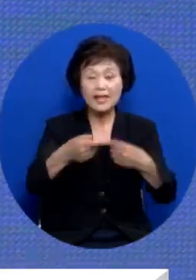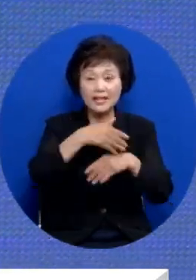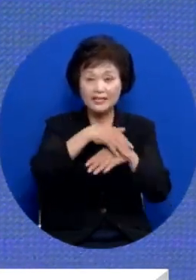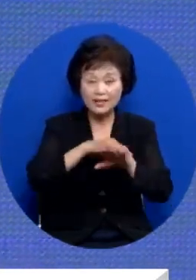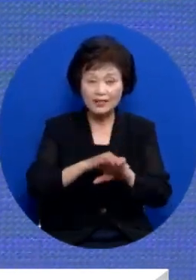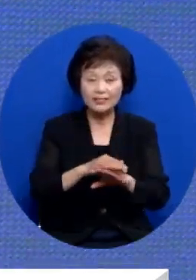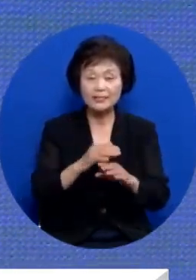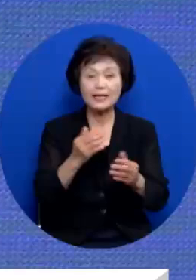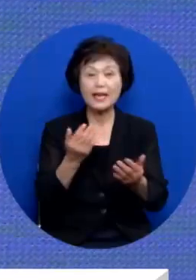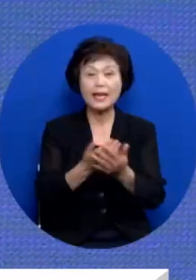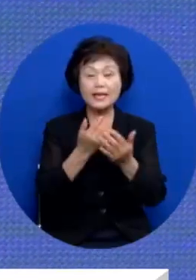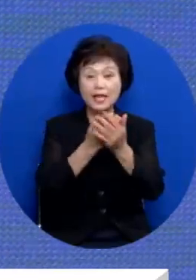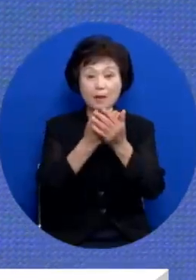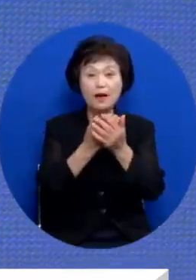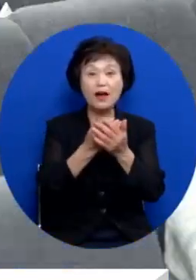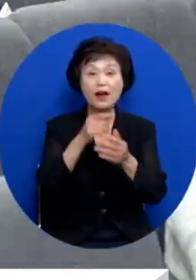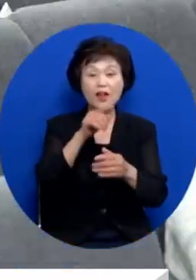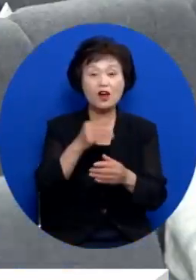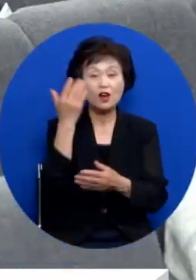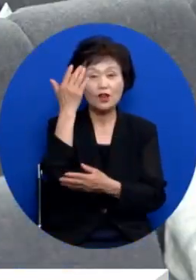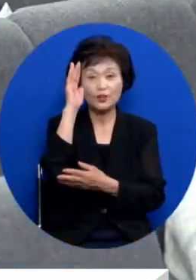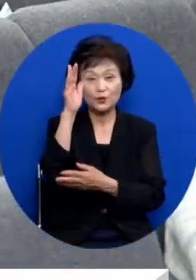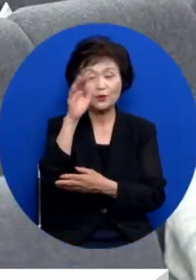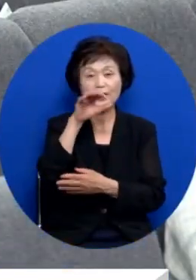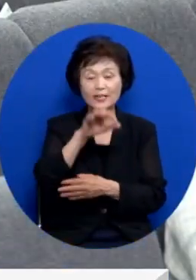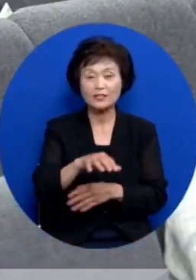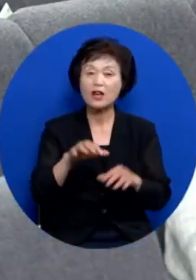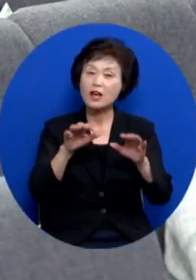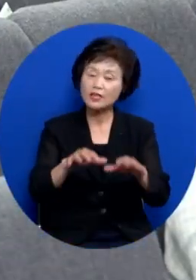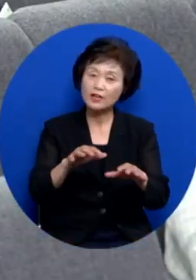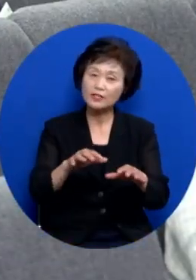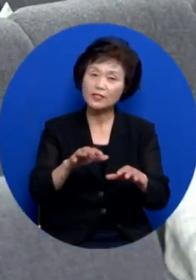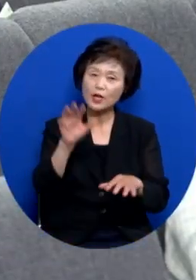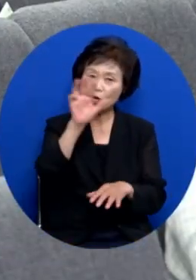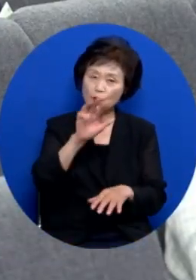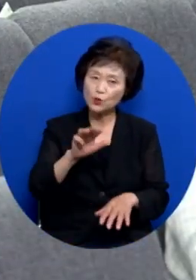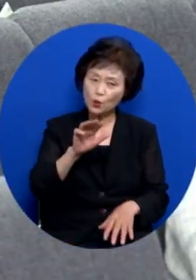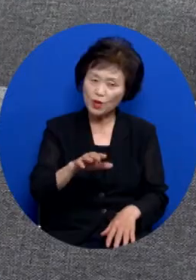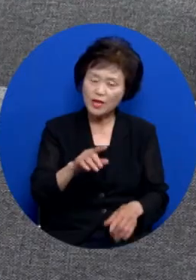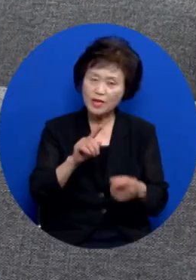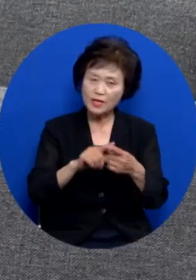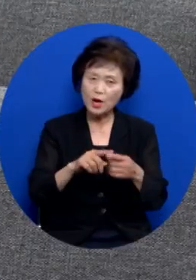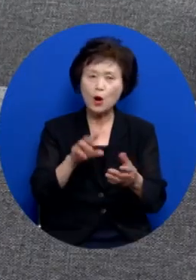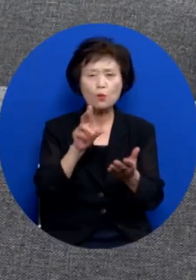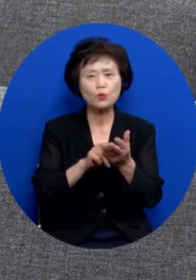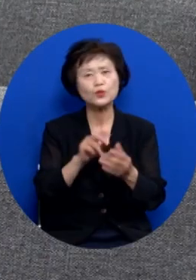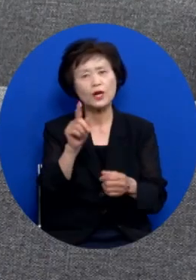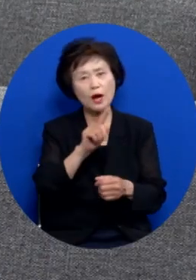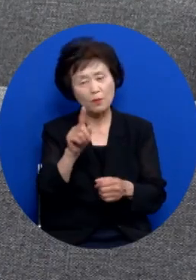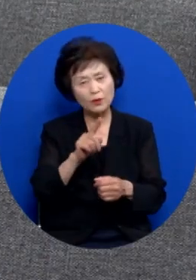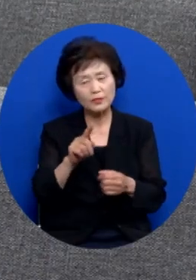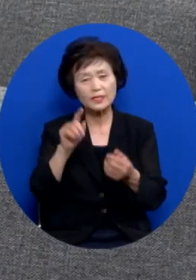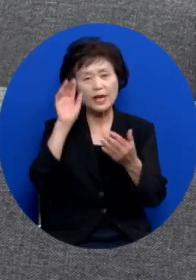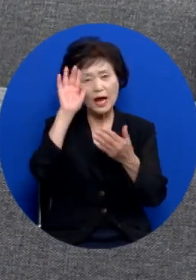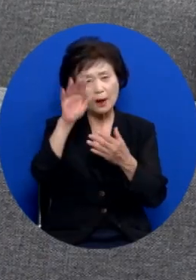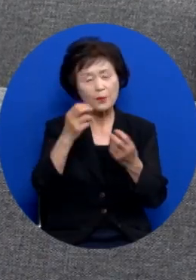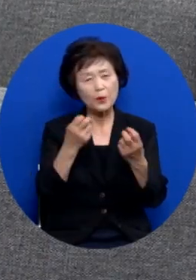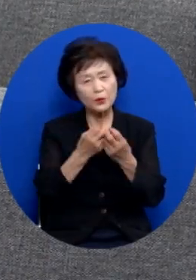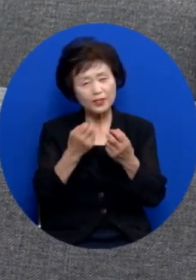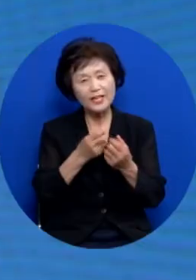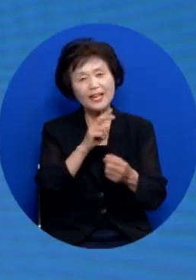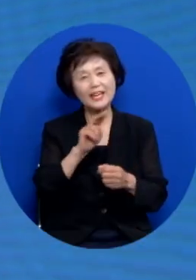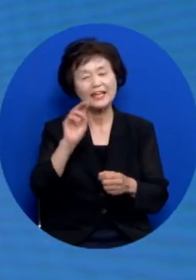개발위원회가 주최한 심포지엄은 현재 총회 교육의 문제점을 점검하고 한국교회 미래교육의 초석을 마련하기 위해